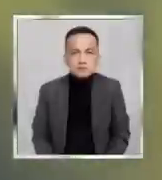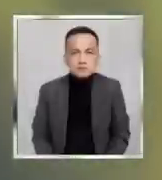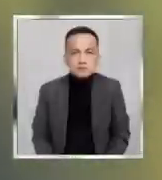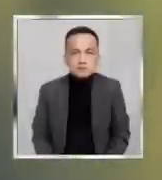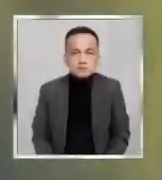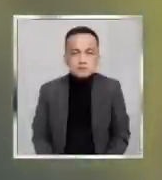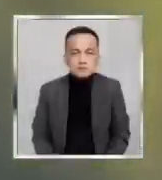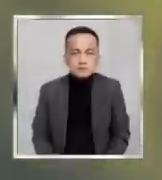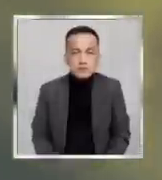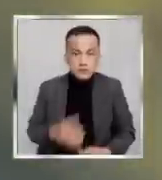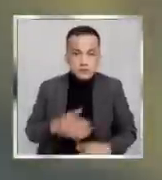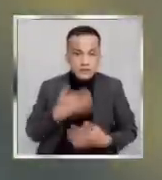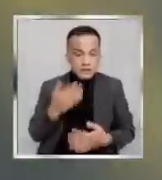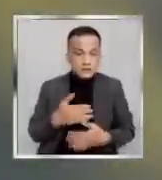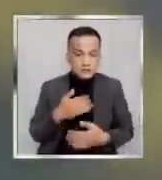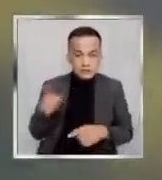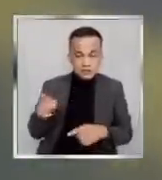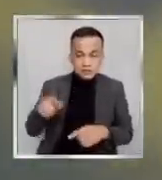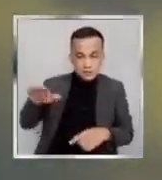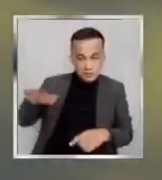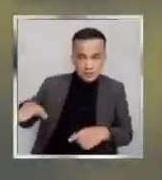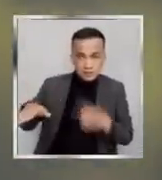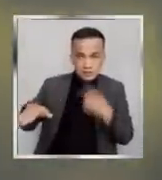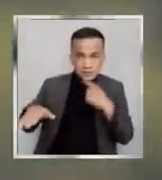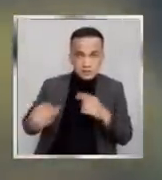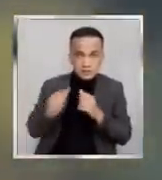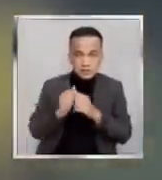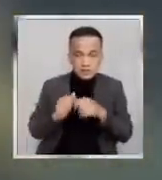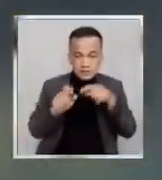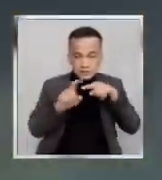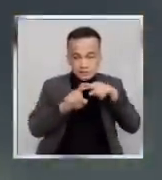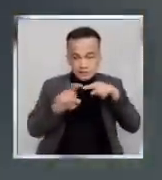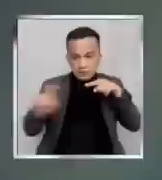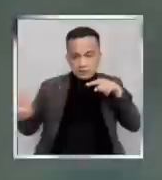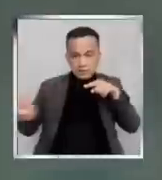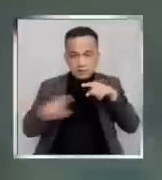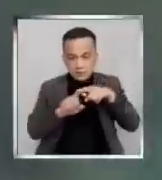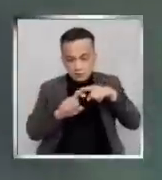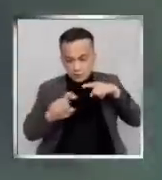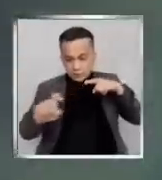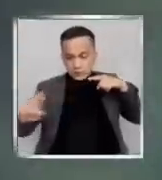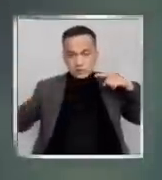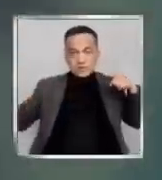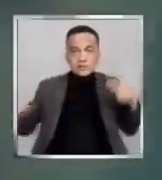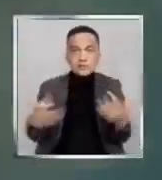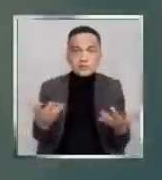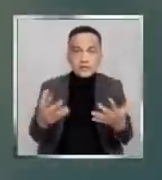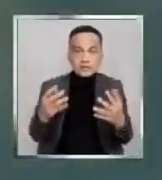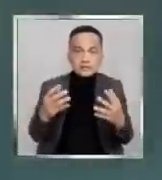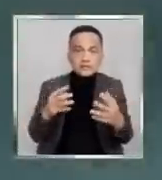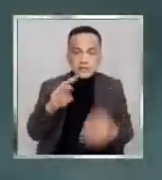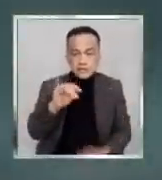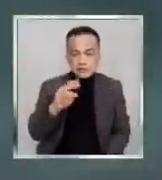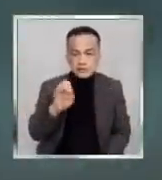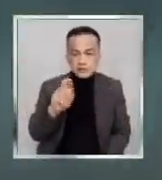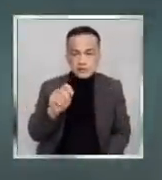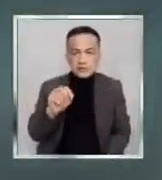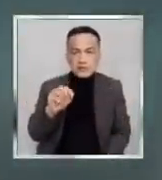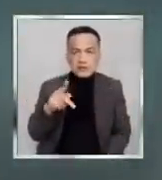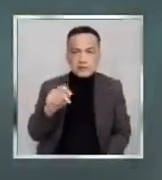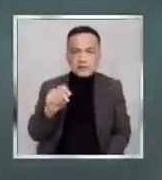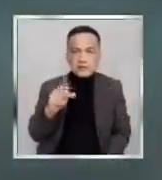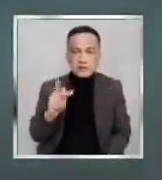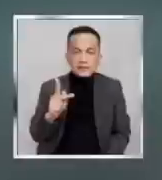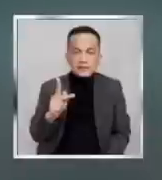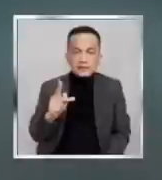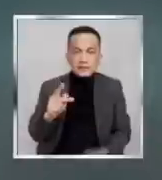Enjoy na enjoy pa ang isang bata at kanyang kasama sa zipline na yan sa isang amusement park sa Mexico. Nagtagpo ang dalawa sa gitna